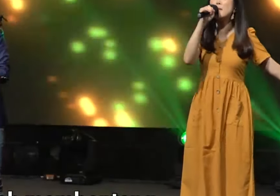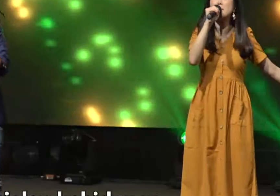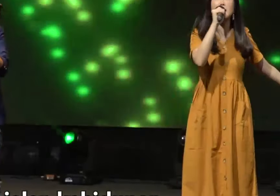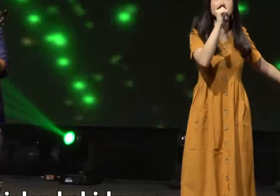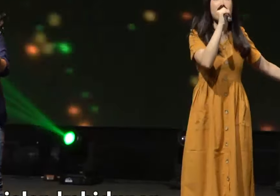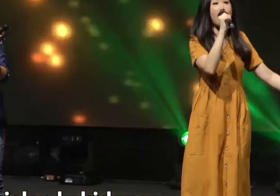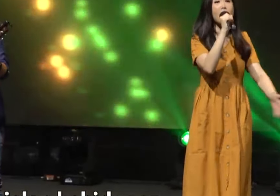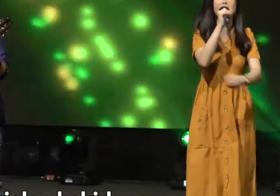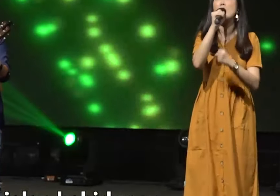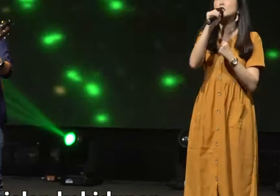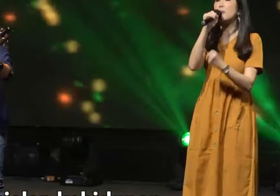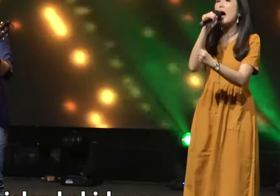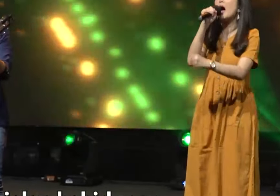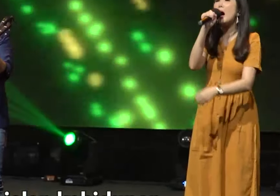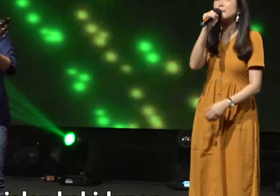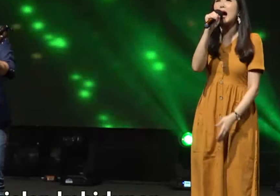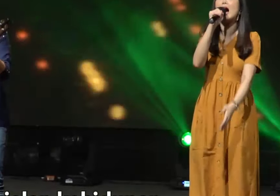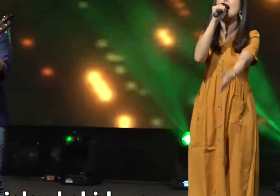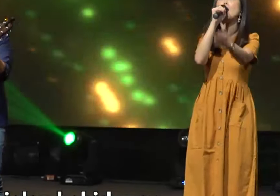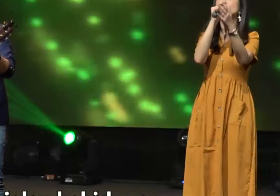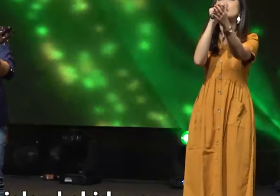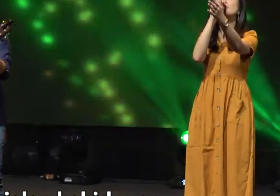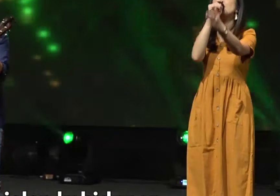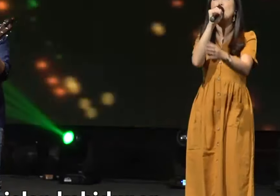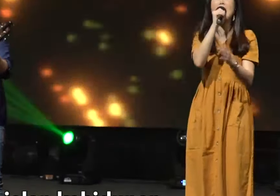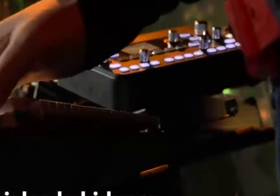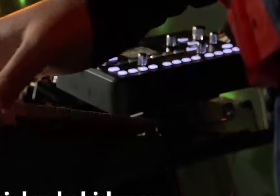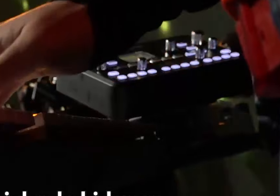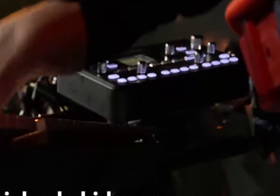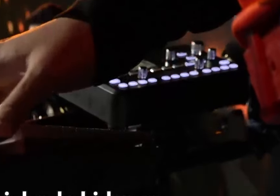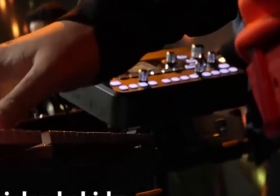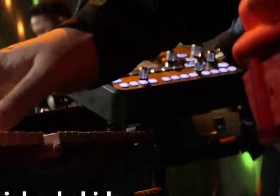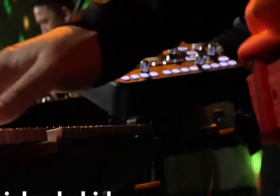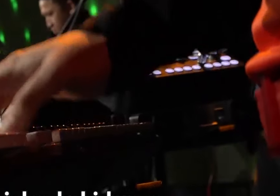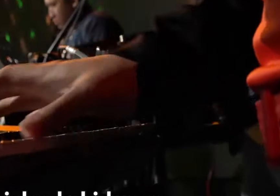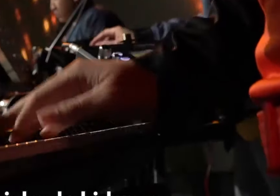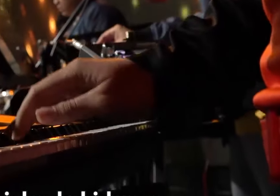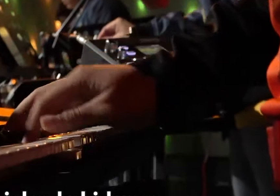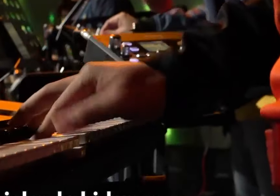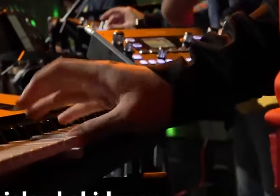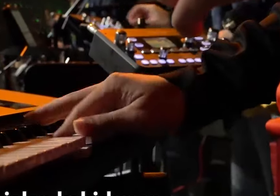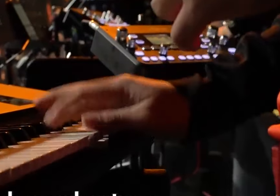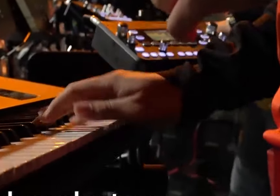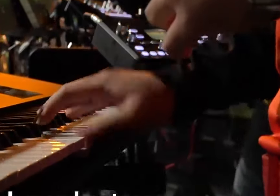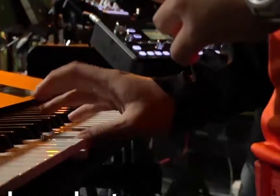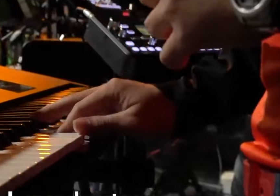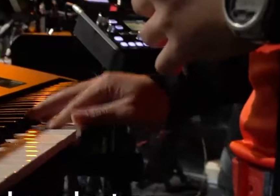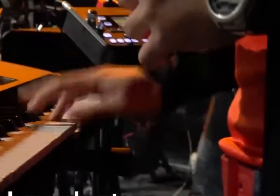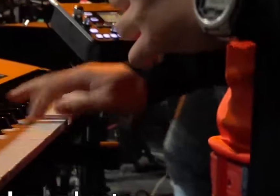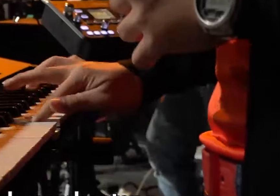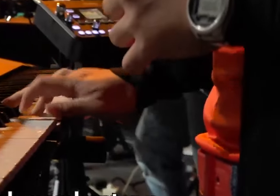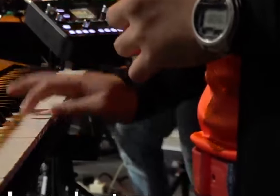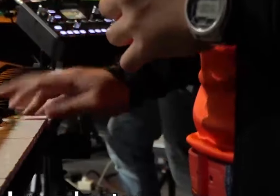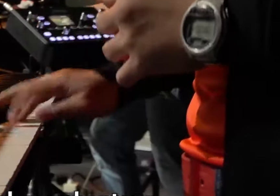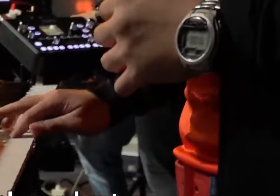cerah membentang. Sebab kau Tuhan, jalan